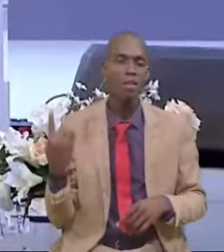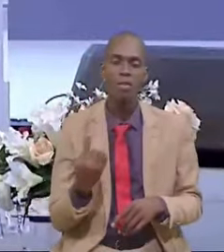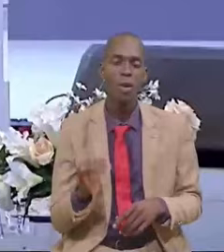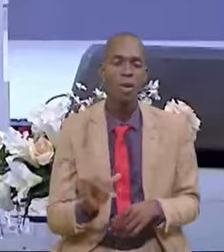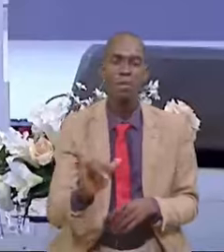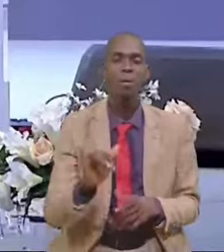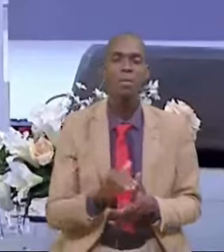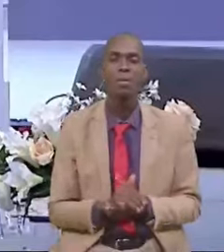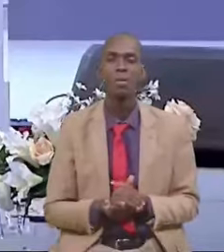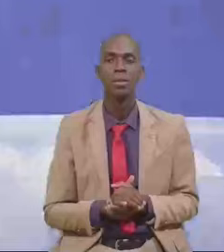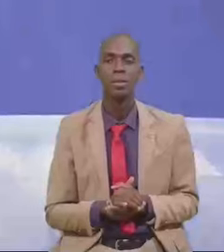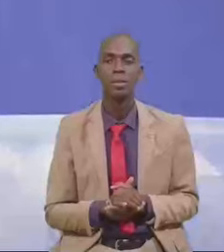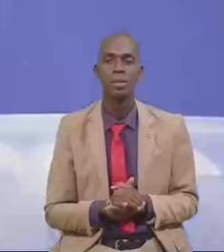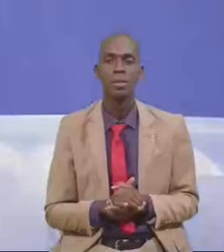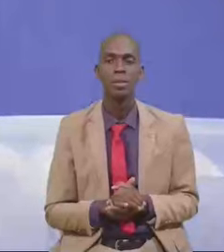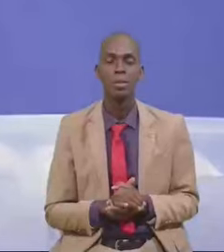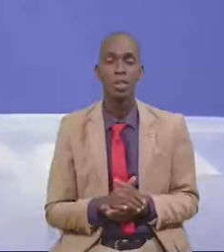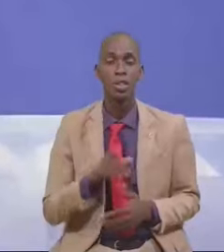Vous devez naître de nouveau.